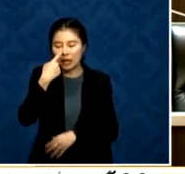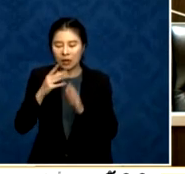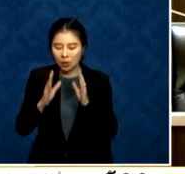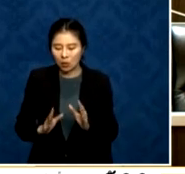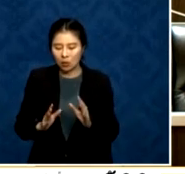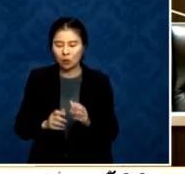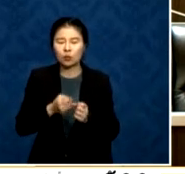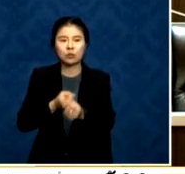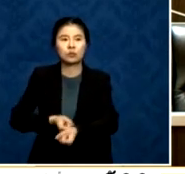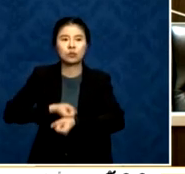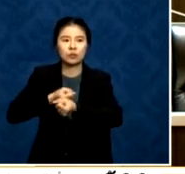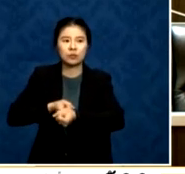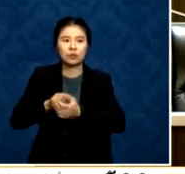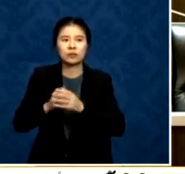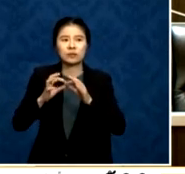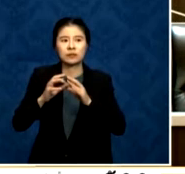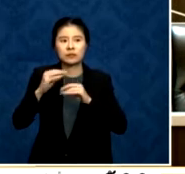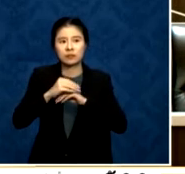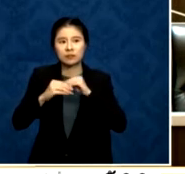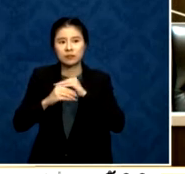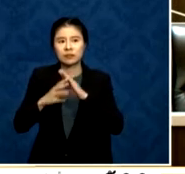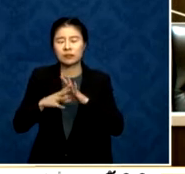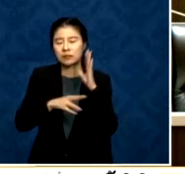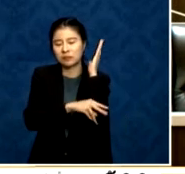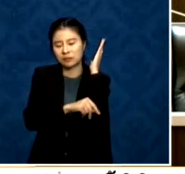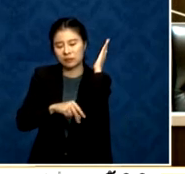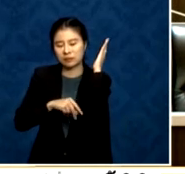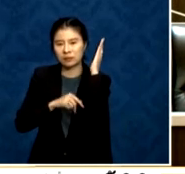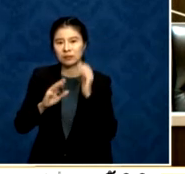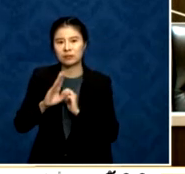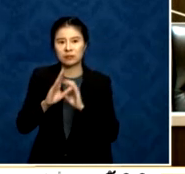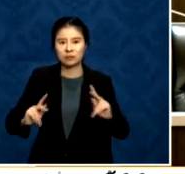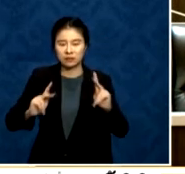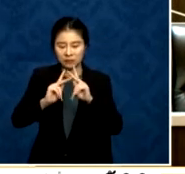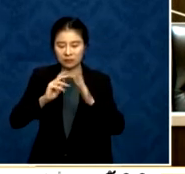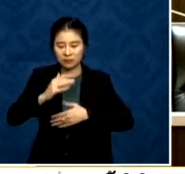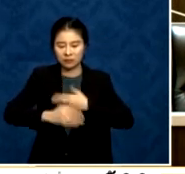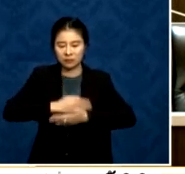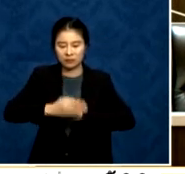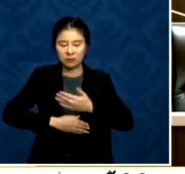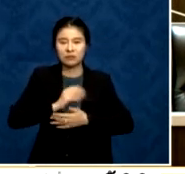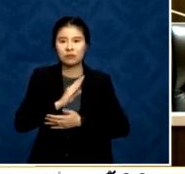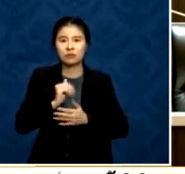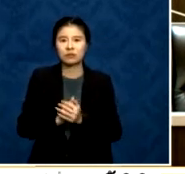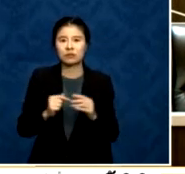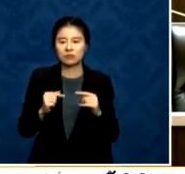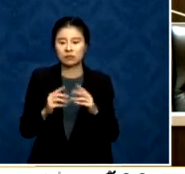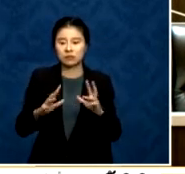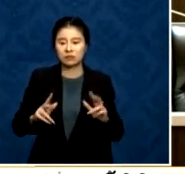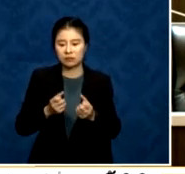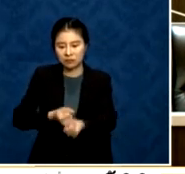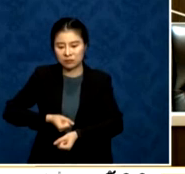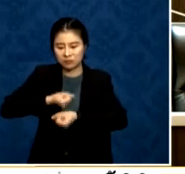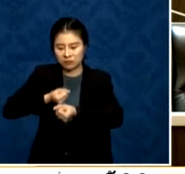ได้โตงใช้ แน fram stimัzc ก็เป็ประโยชตกั throws Karและยเป็การสงเสริ